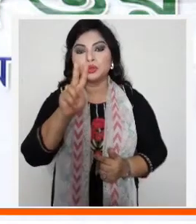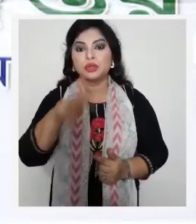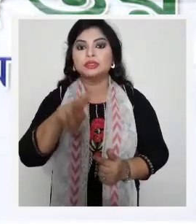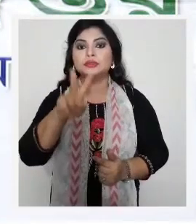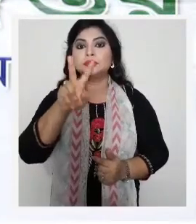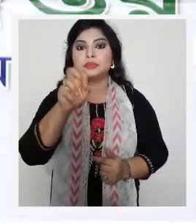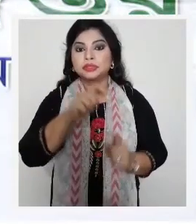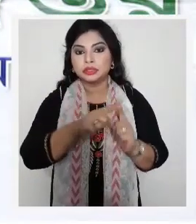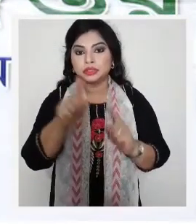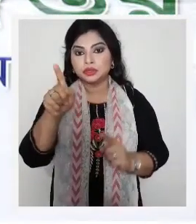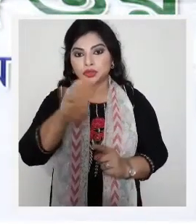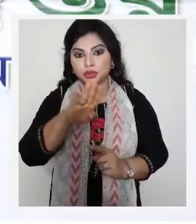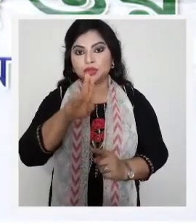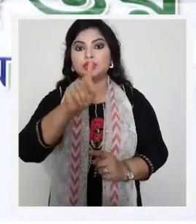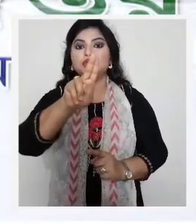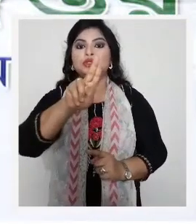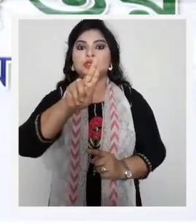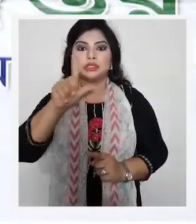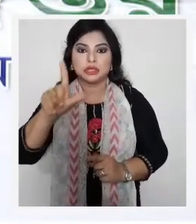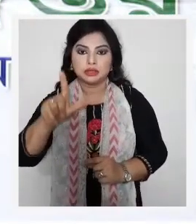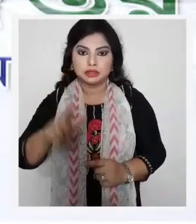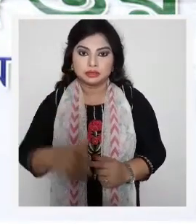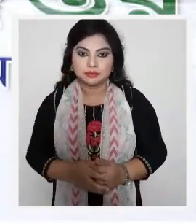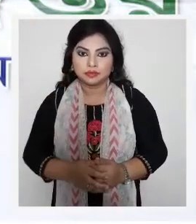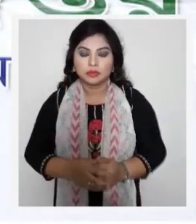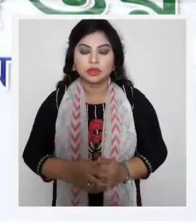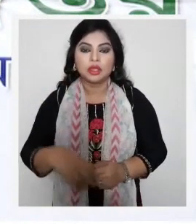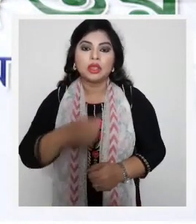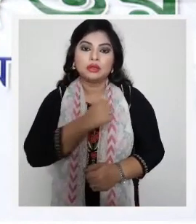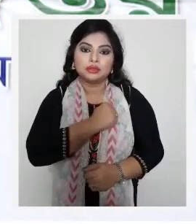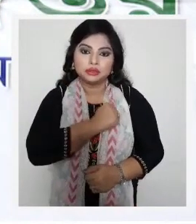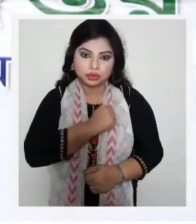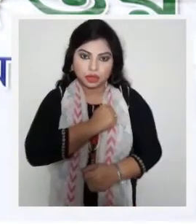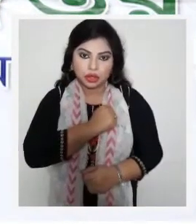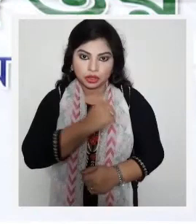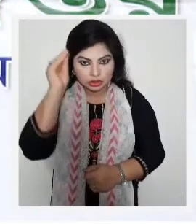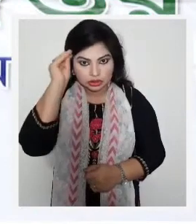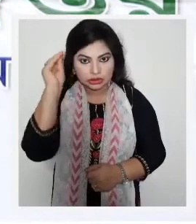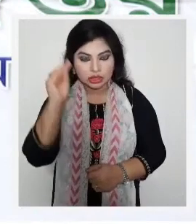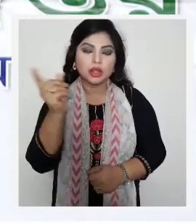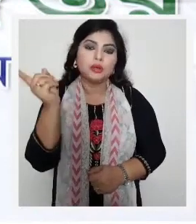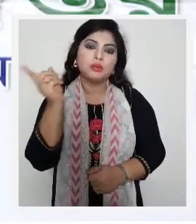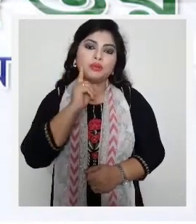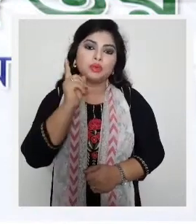কোভিড-19 সংবাদ বুলেটিন নিয়ে আপনাদের সামনে হাজির হয়েছি। আজ 14 জুন 2020,